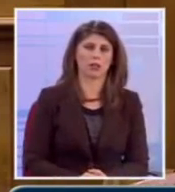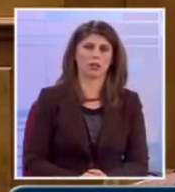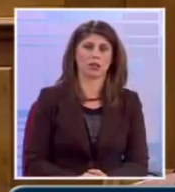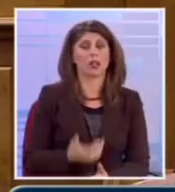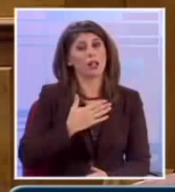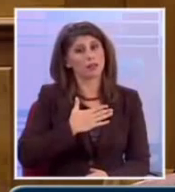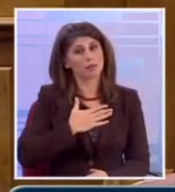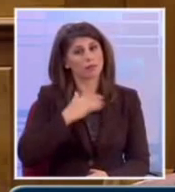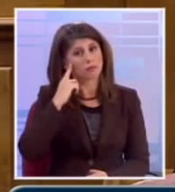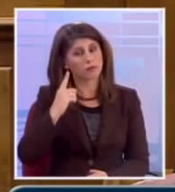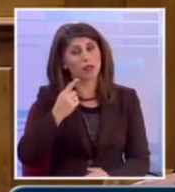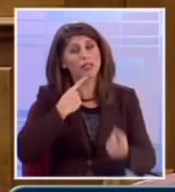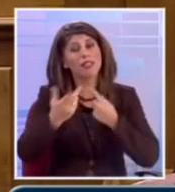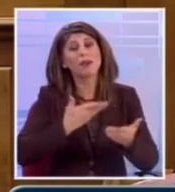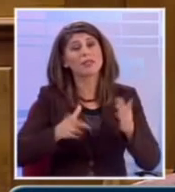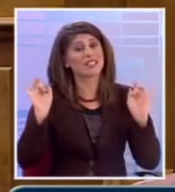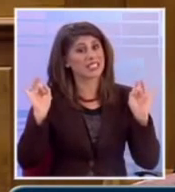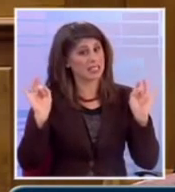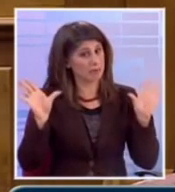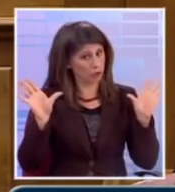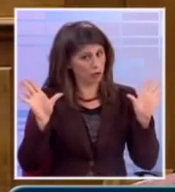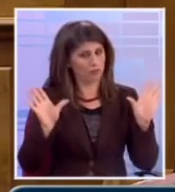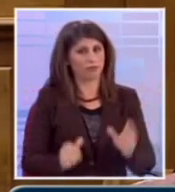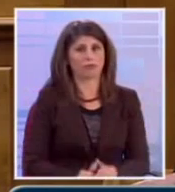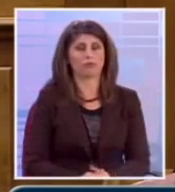Η δική μας εκτίμηση είναι ότι δεν διαπραγματεύεστε τίποτα.